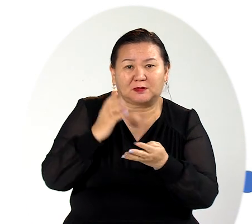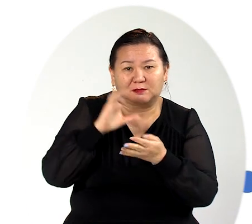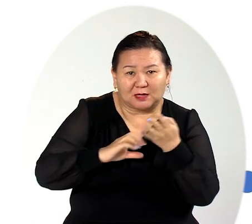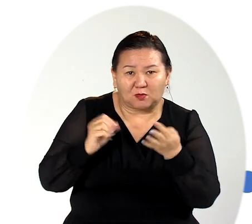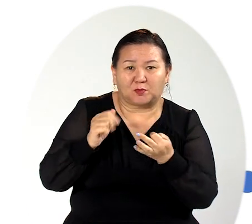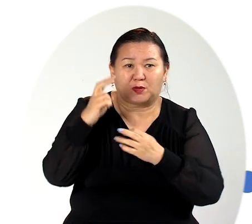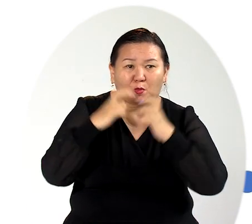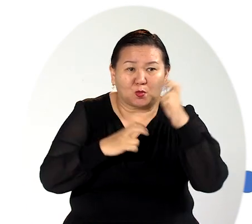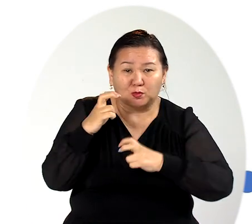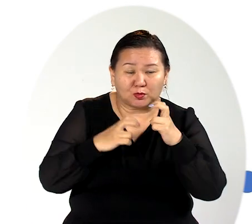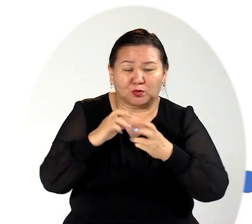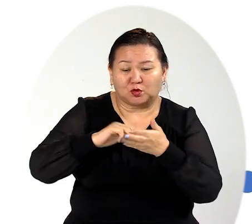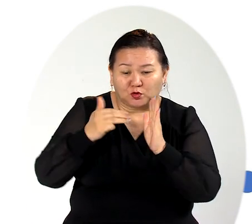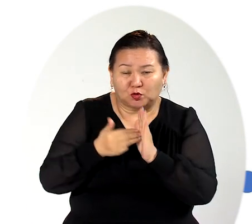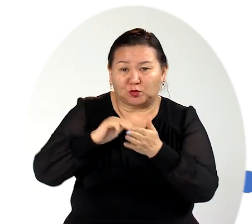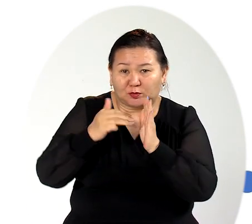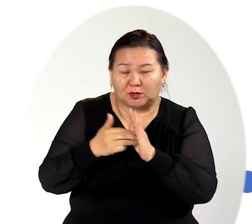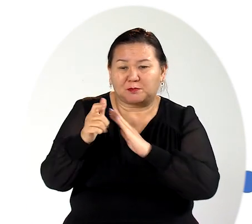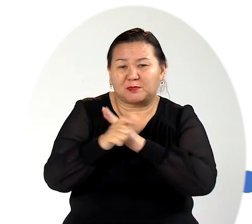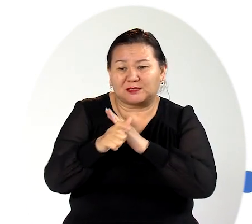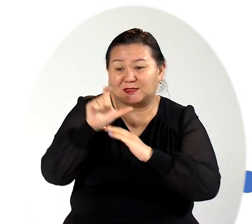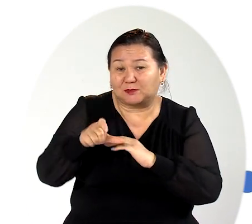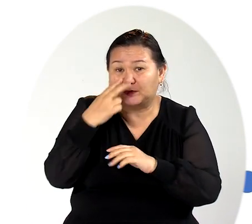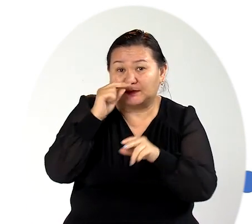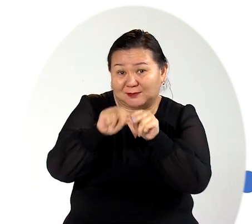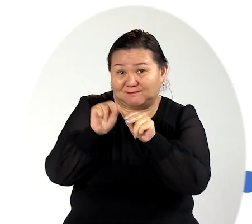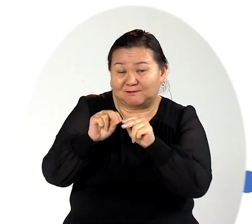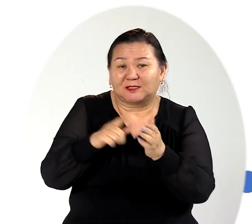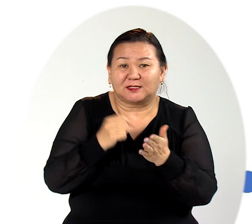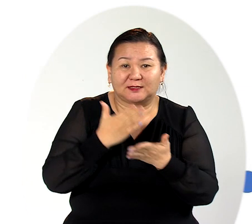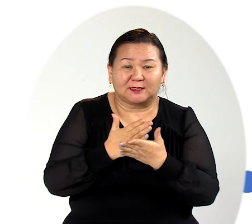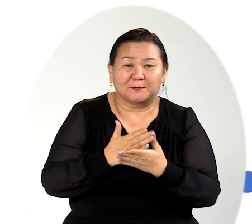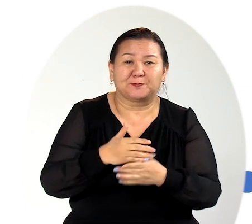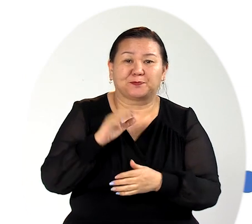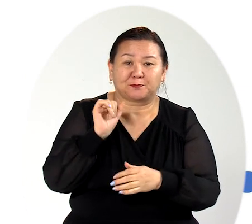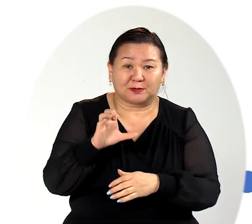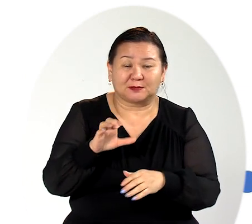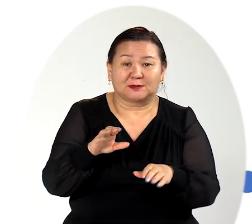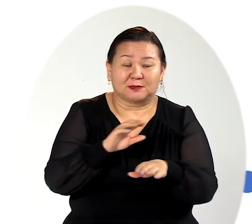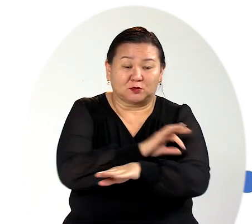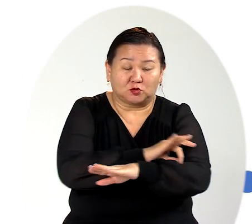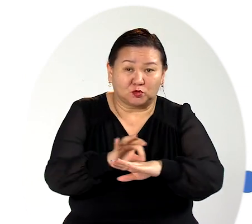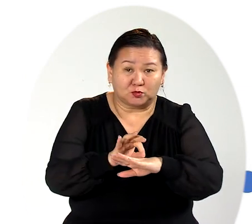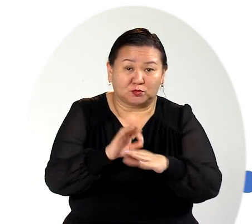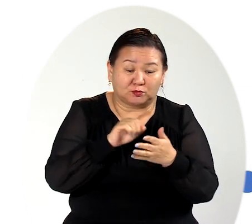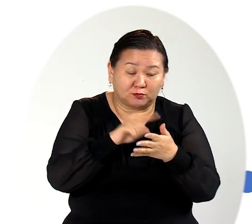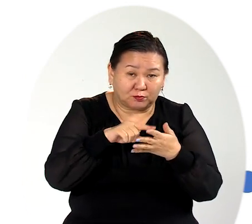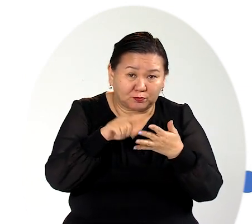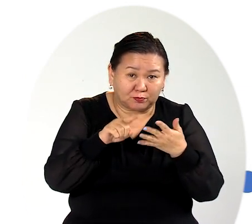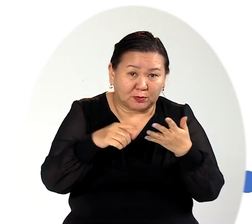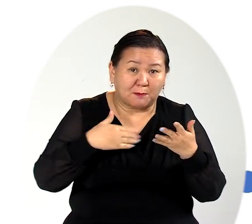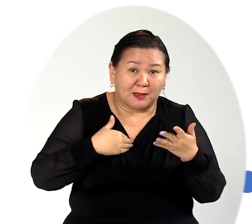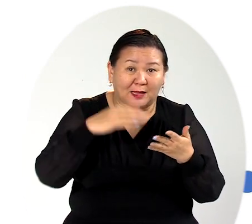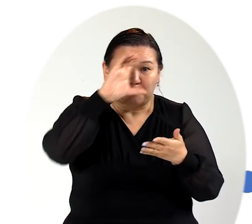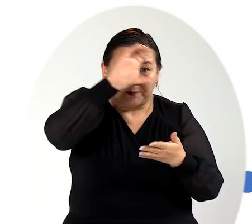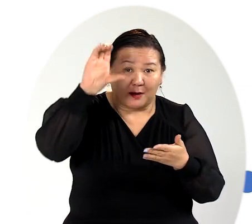байж, үйлдвэрлэл дээрээ байж, бараг төлөвлөлт болгон дээр мэрэгжлийн хүнээр хянулах хэрэгтэй. А мөн тухайн бичигдсэн зүйлс маань